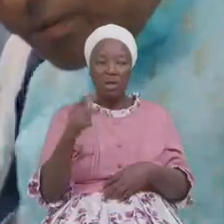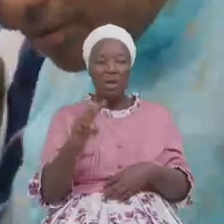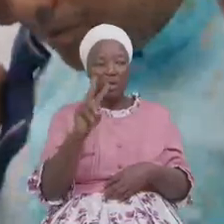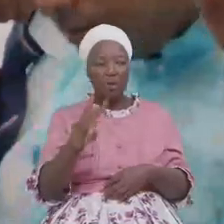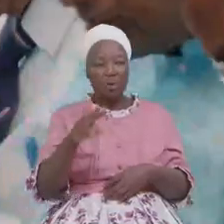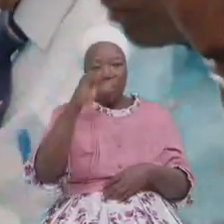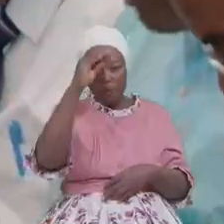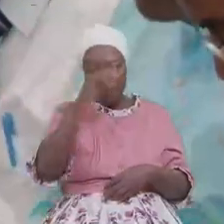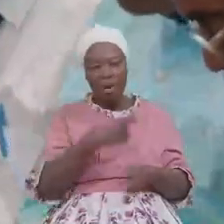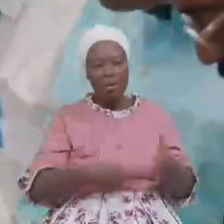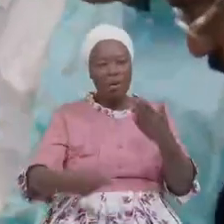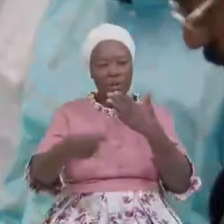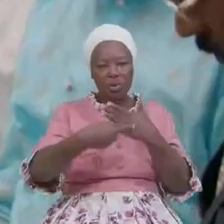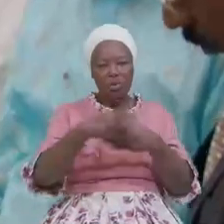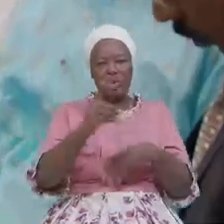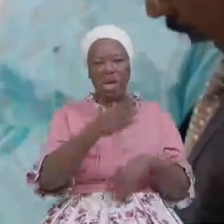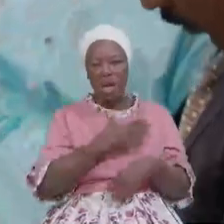Les deux hommes revinrent et...